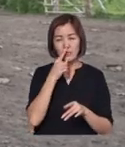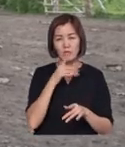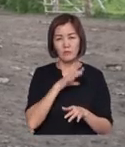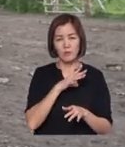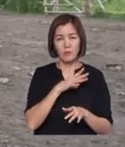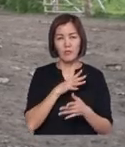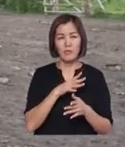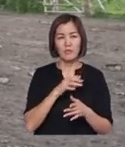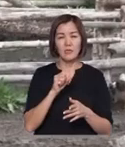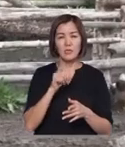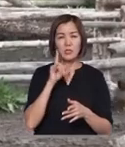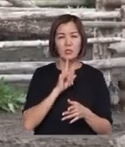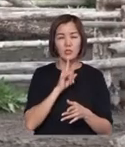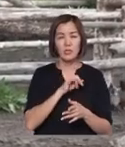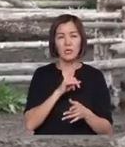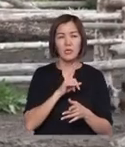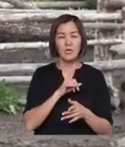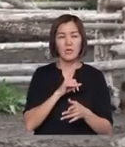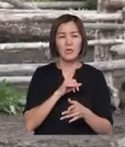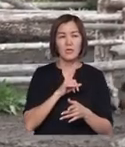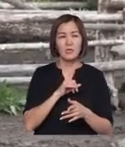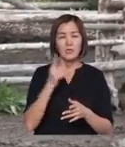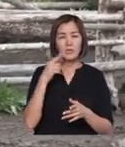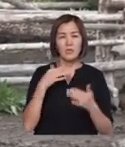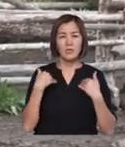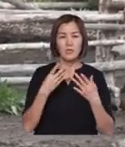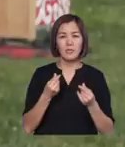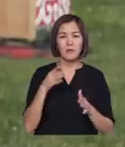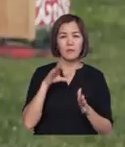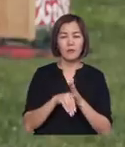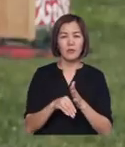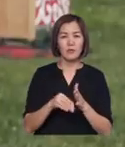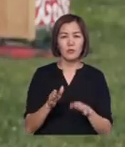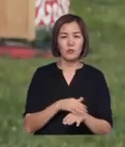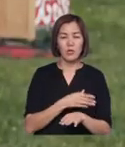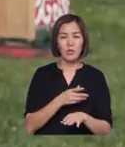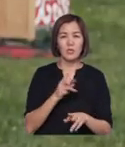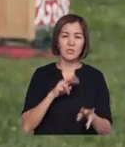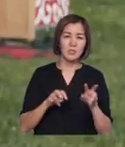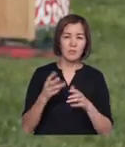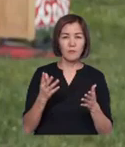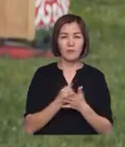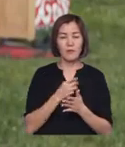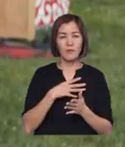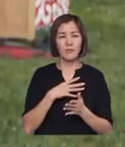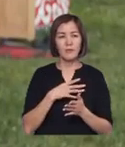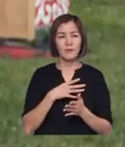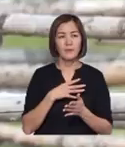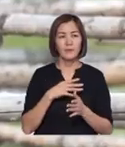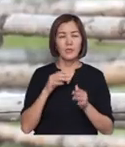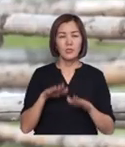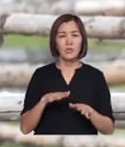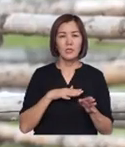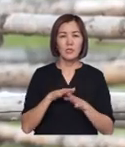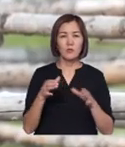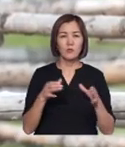қабылдапты. Алияның айтуынша, ол бұл идеяны жүзеге асыру үшін инвесторларды ұзақ уақыт бойы табалмаған. Содан жергілікті атқарушы органның өкілдерімен